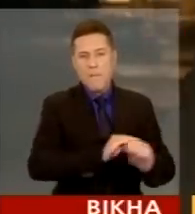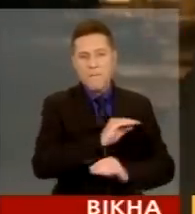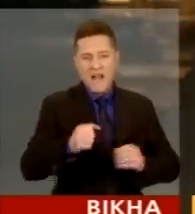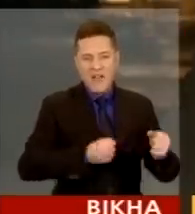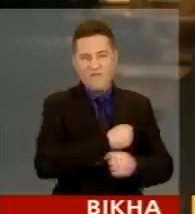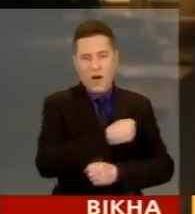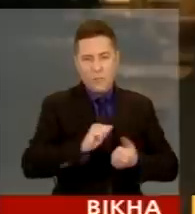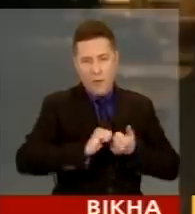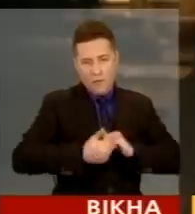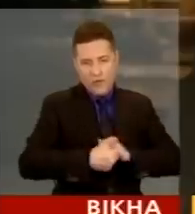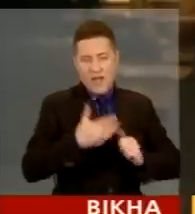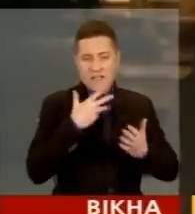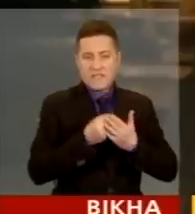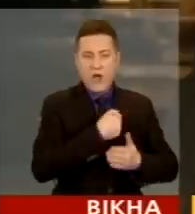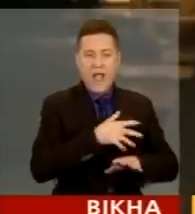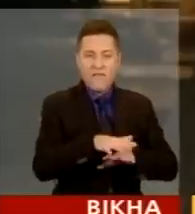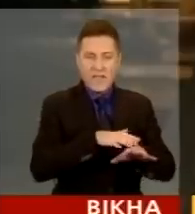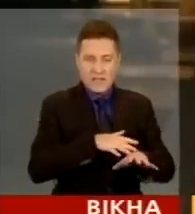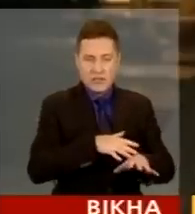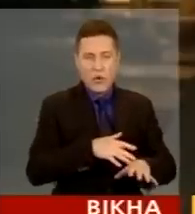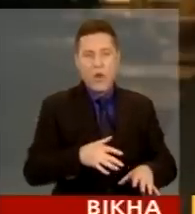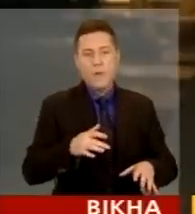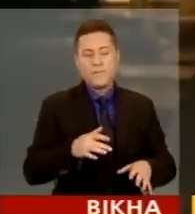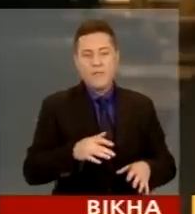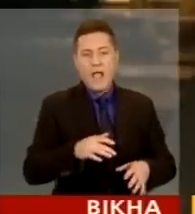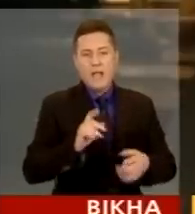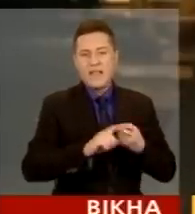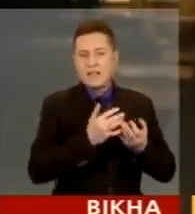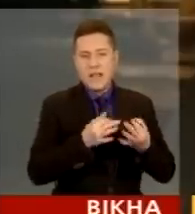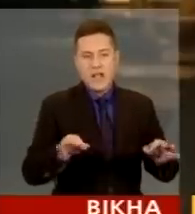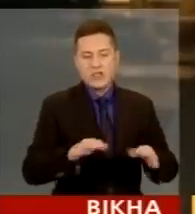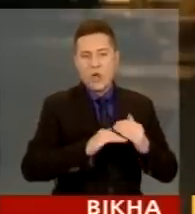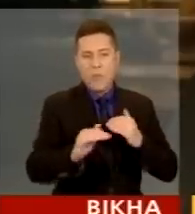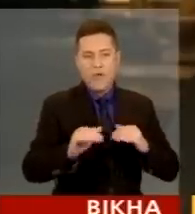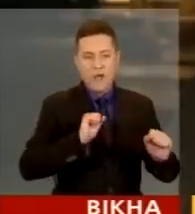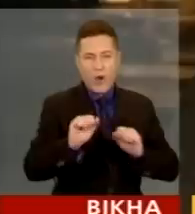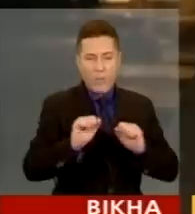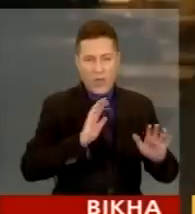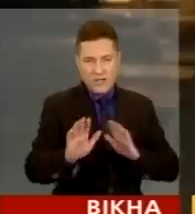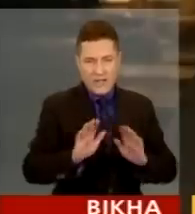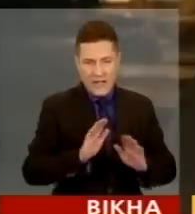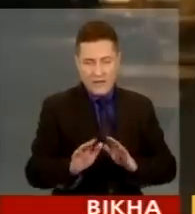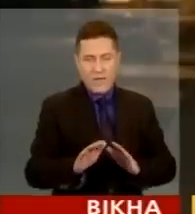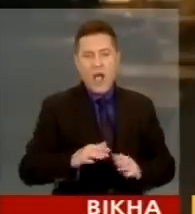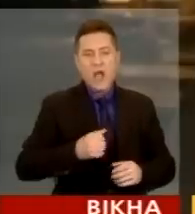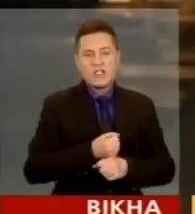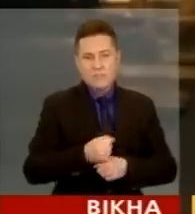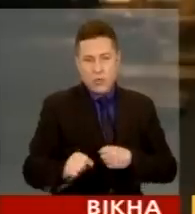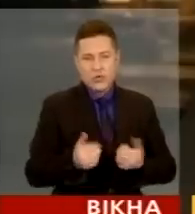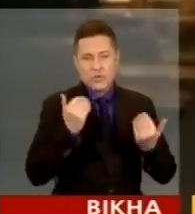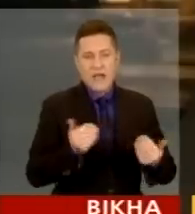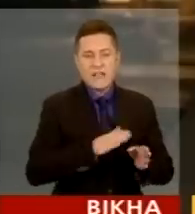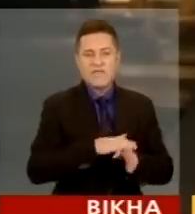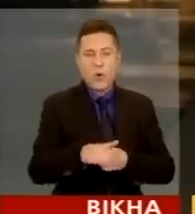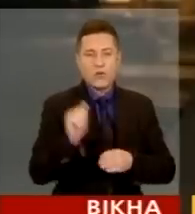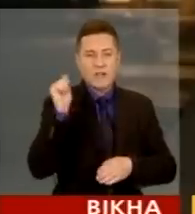переформатувати своє військо тих відносно незалежних польових командирів, яких ще не зачистили, як зачистили Біса, змушують зараз